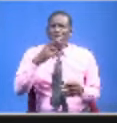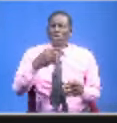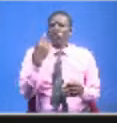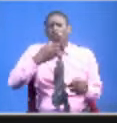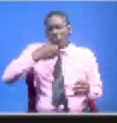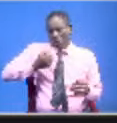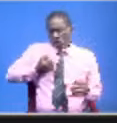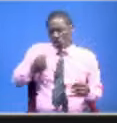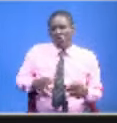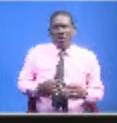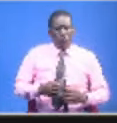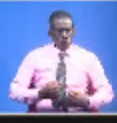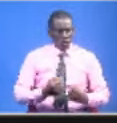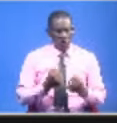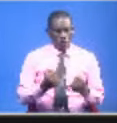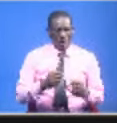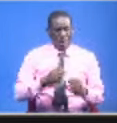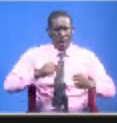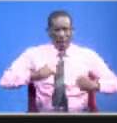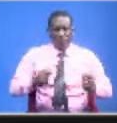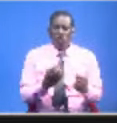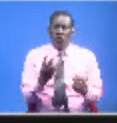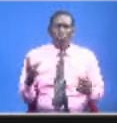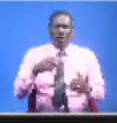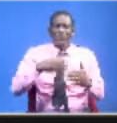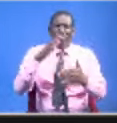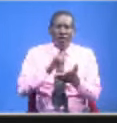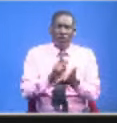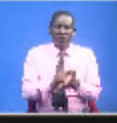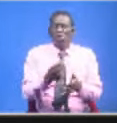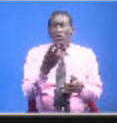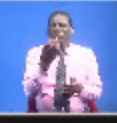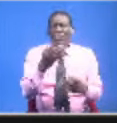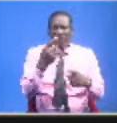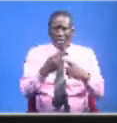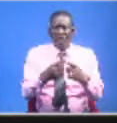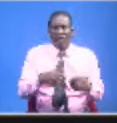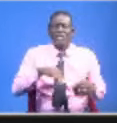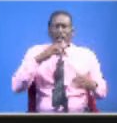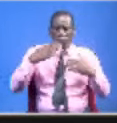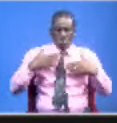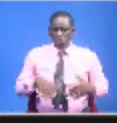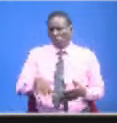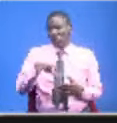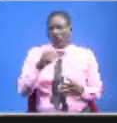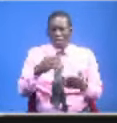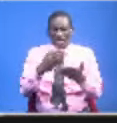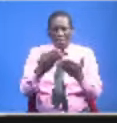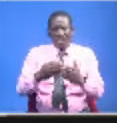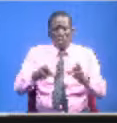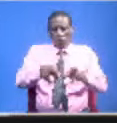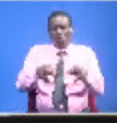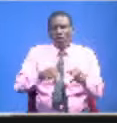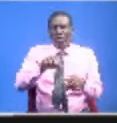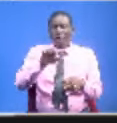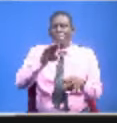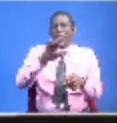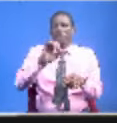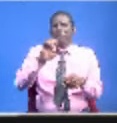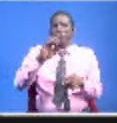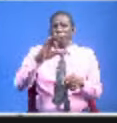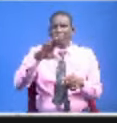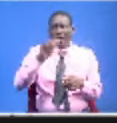in high spirits. But 2 days later, the 23-year-old's body was discovered in a rented room at Biafra Estate in